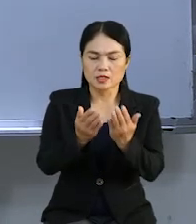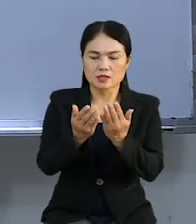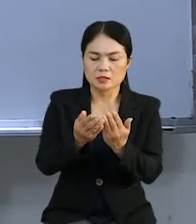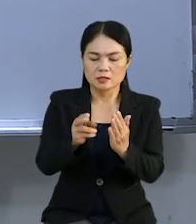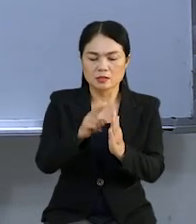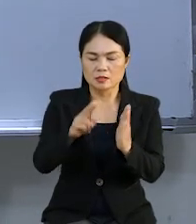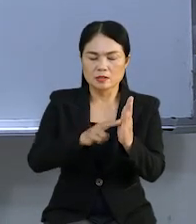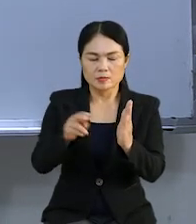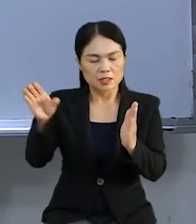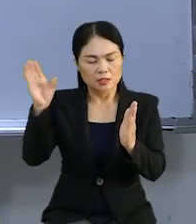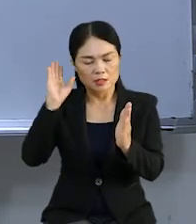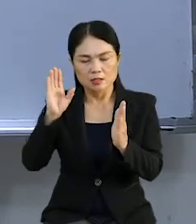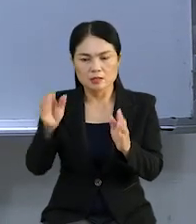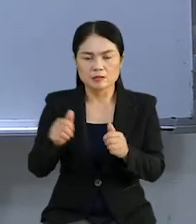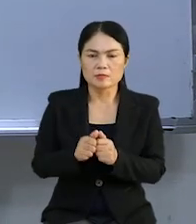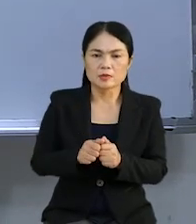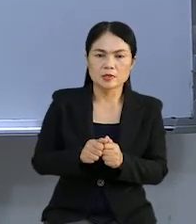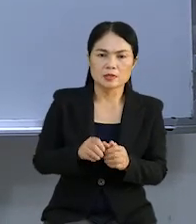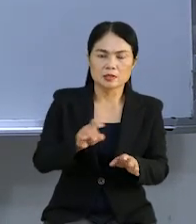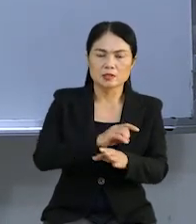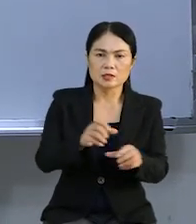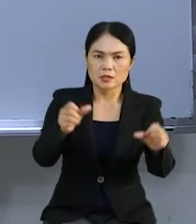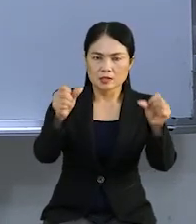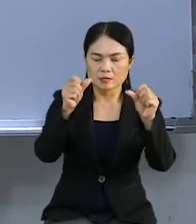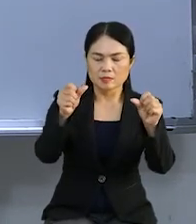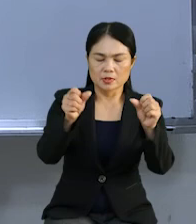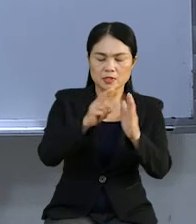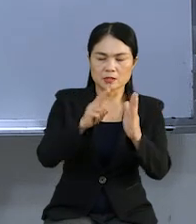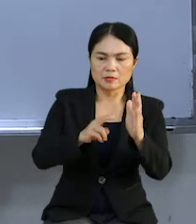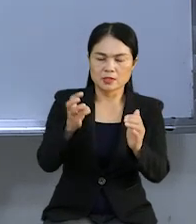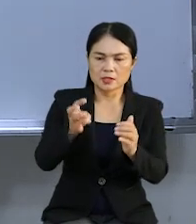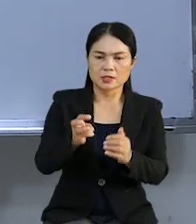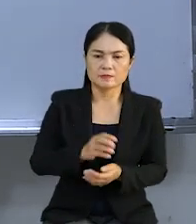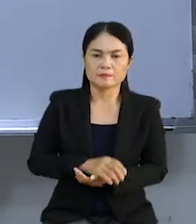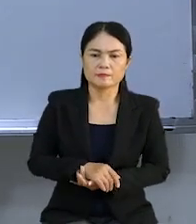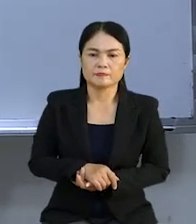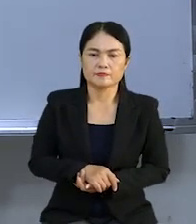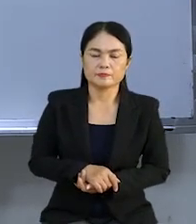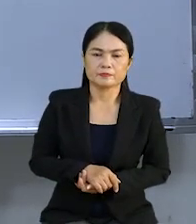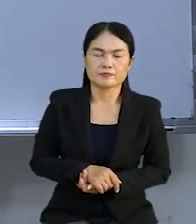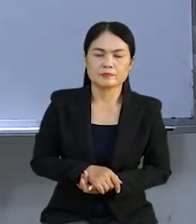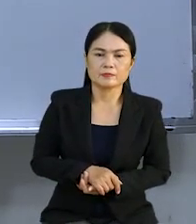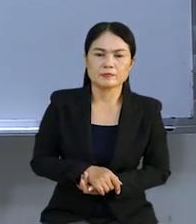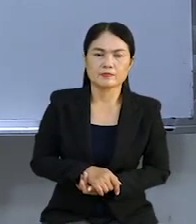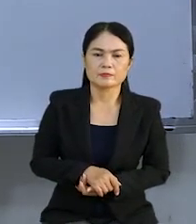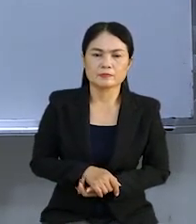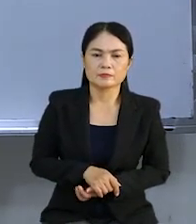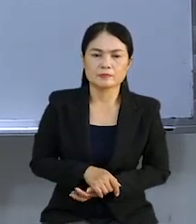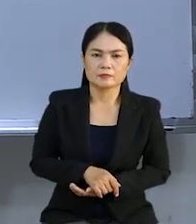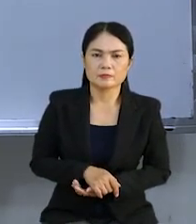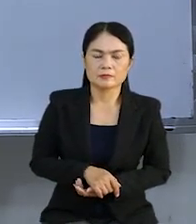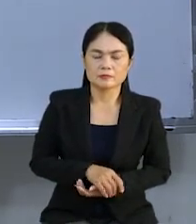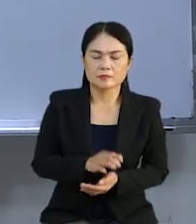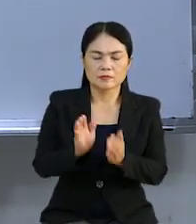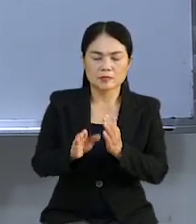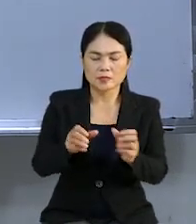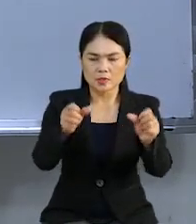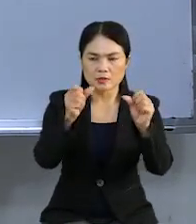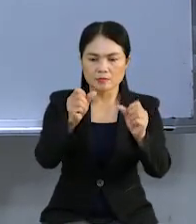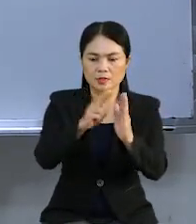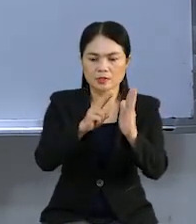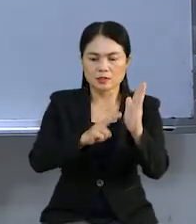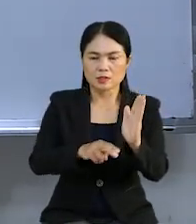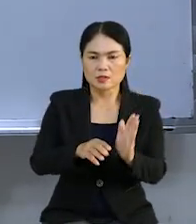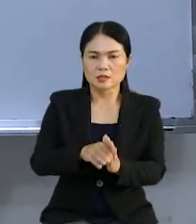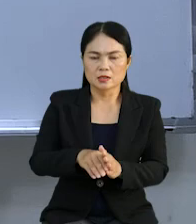บัตหรือจีมวยคณีแล้วใช้ลูกครูสมเปรย์บัดอัตบัตมันเต็กนะก่อนนะ và là quyết định trong bản tập bát bản tích